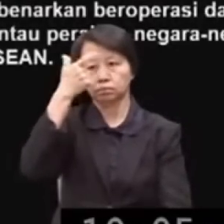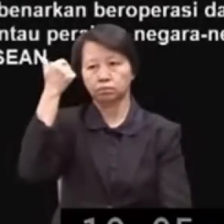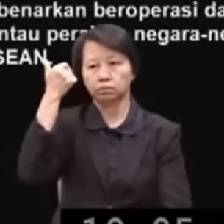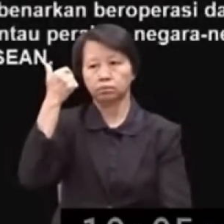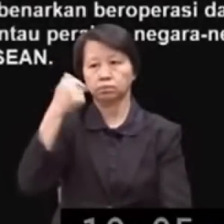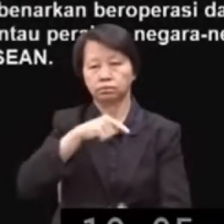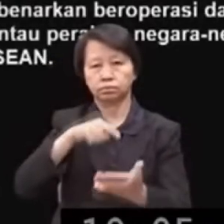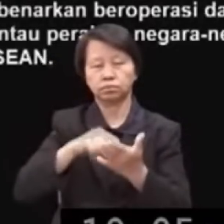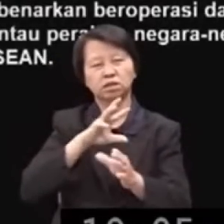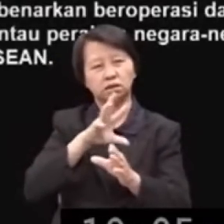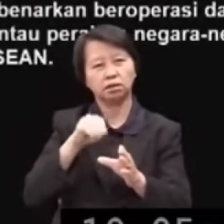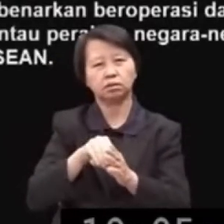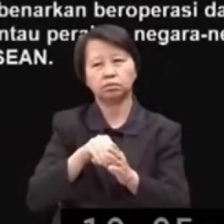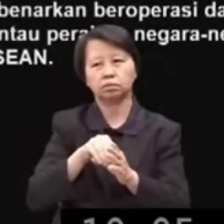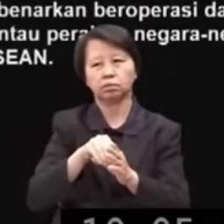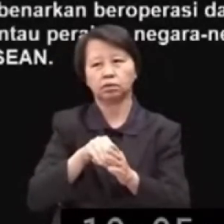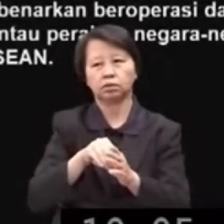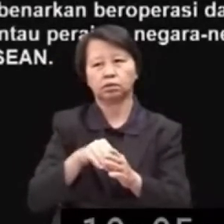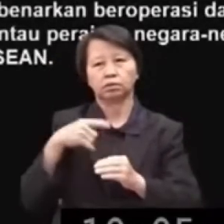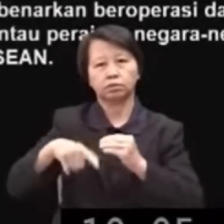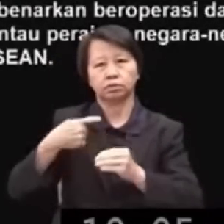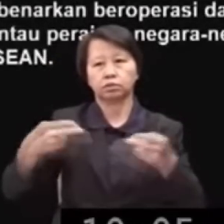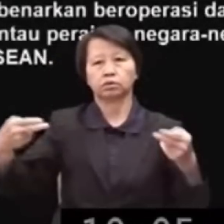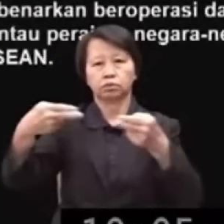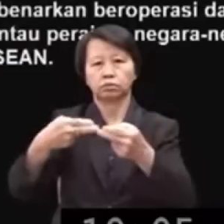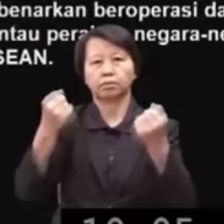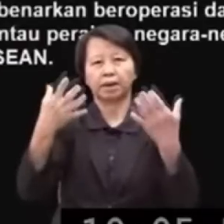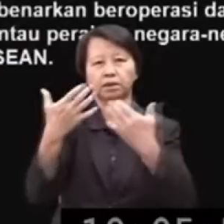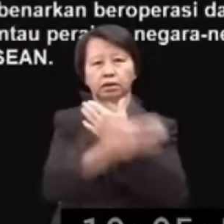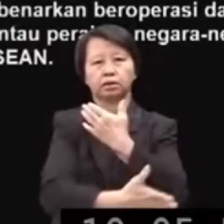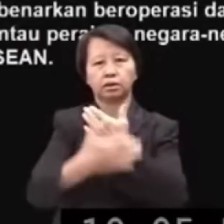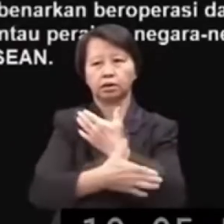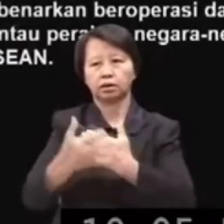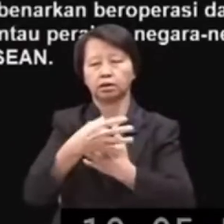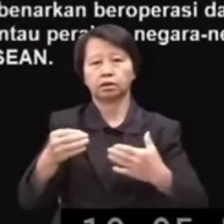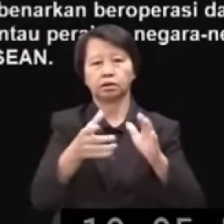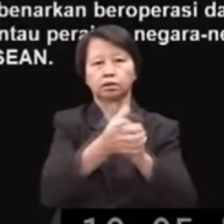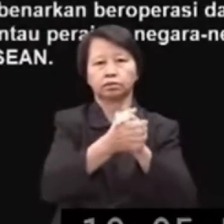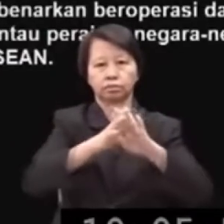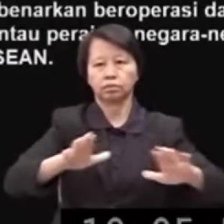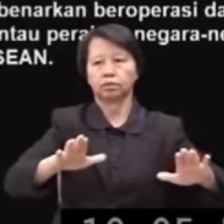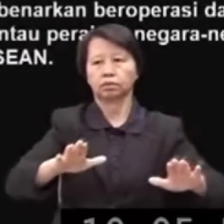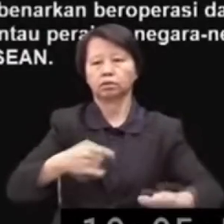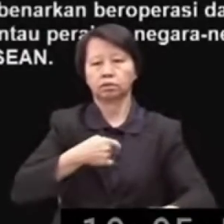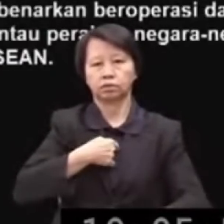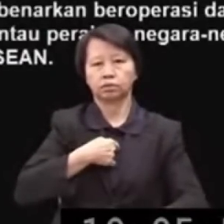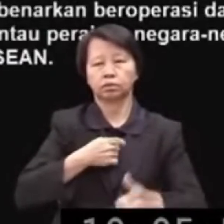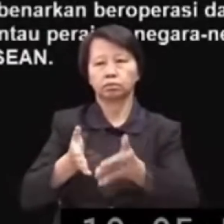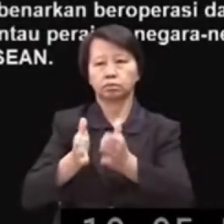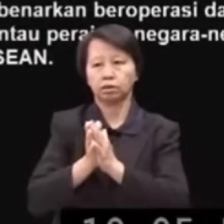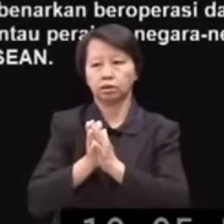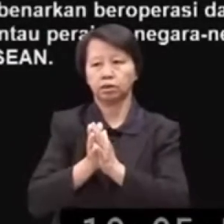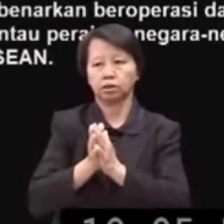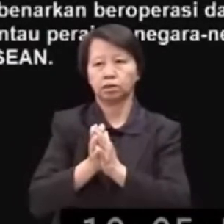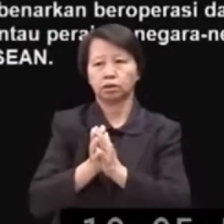ini melibatkan soal hubungan banyak negara dan juga keselamatan saya mohon izin